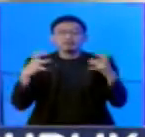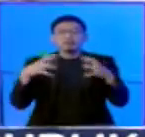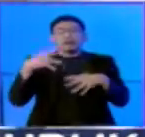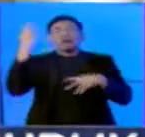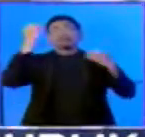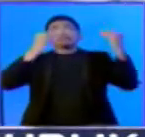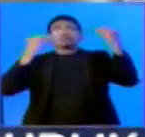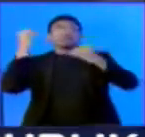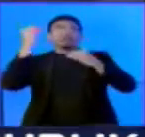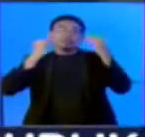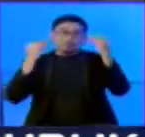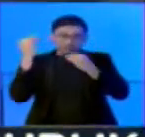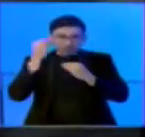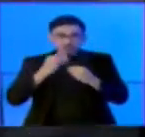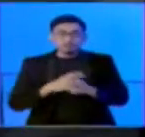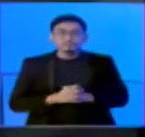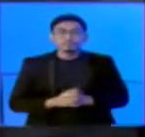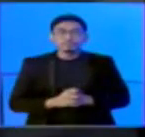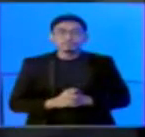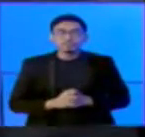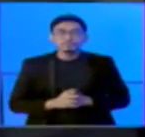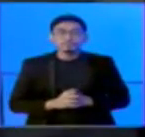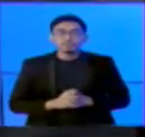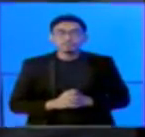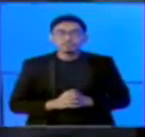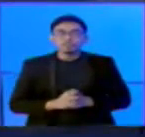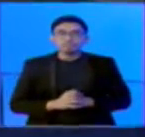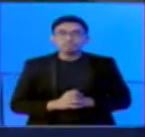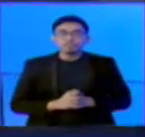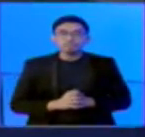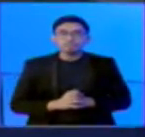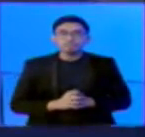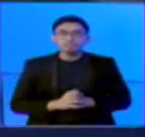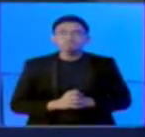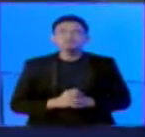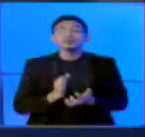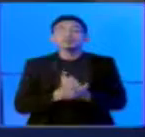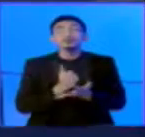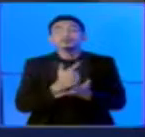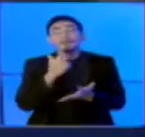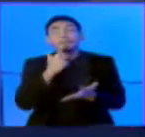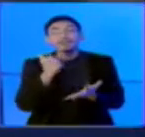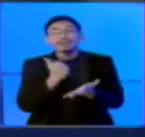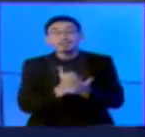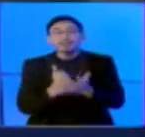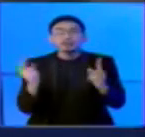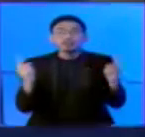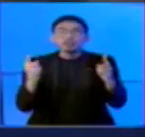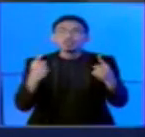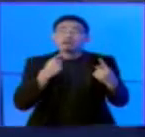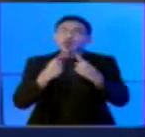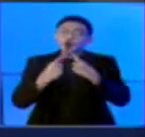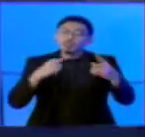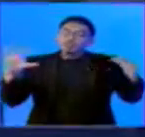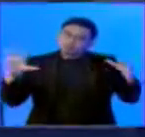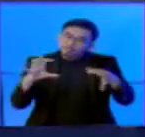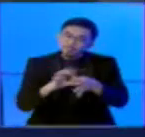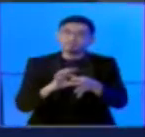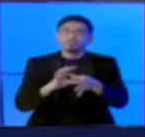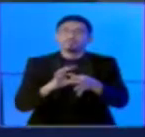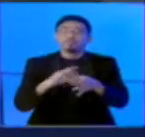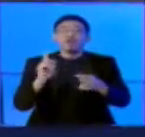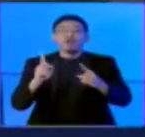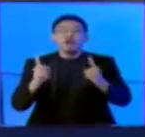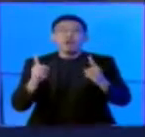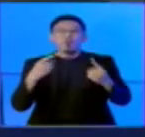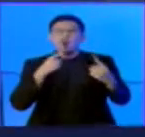COVID-19. Kuncinya sebetulnya pada kendali komunikasi. Nah, kalau yang mengendalikan komunikasi itu tidak satu